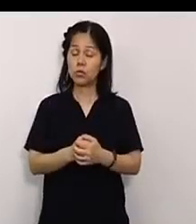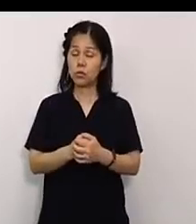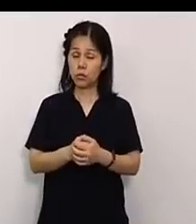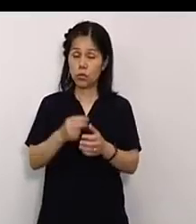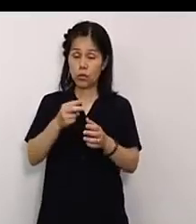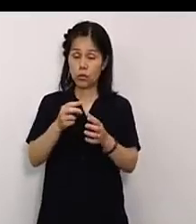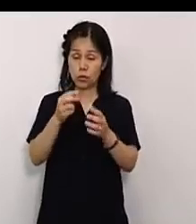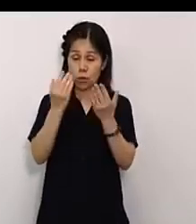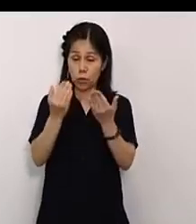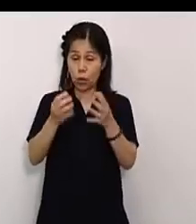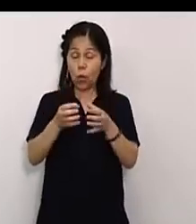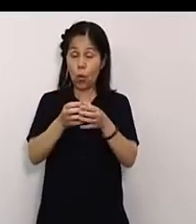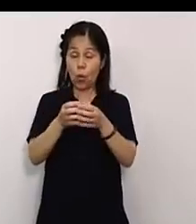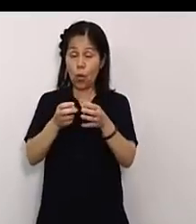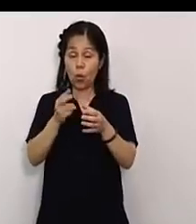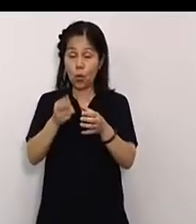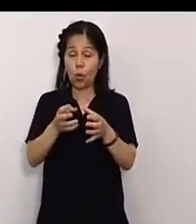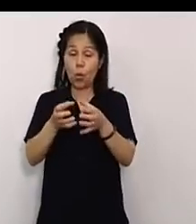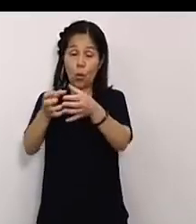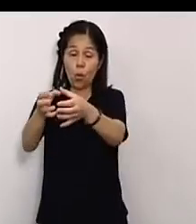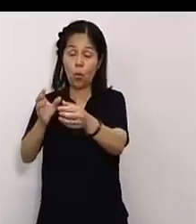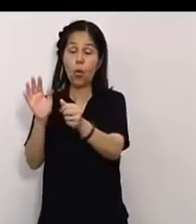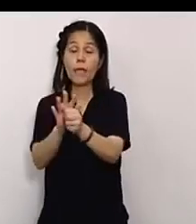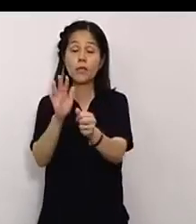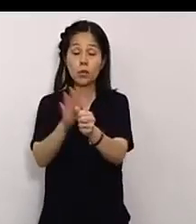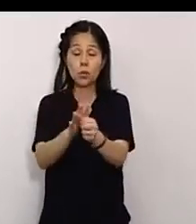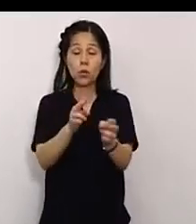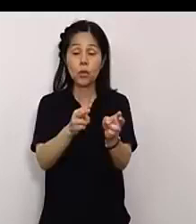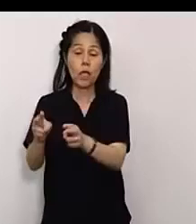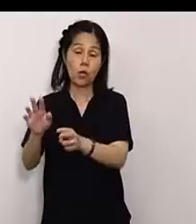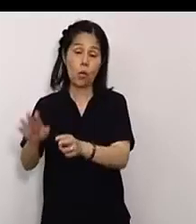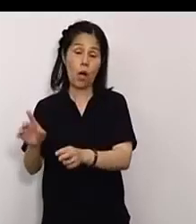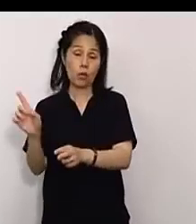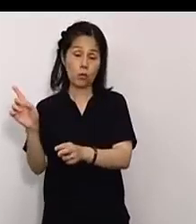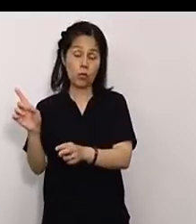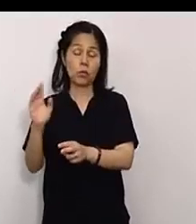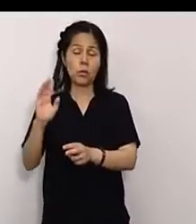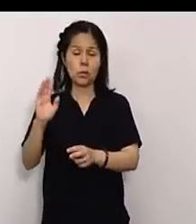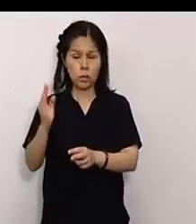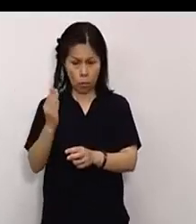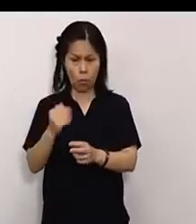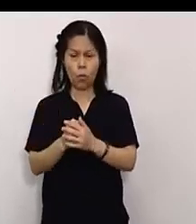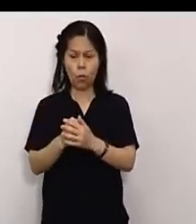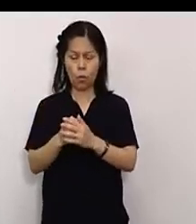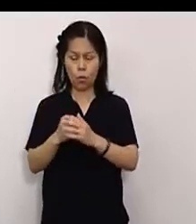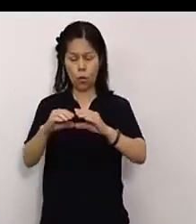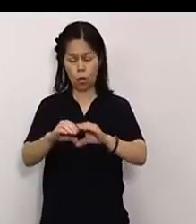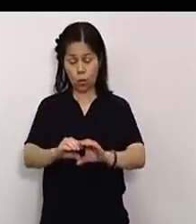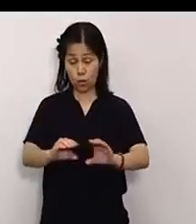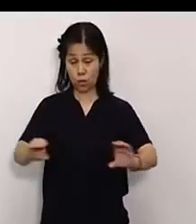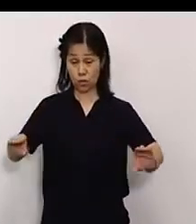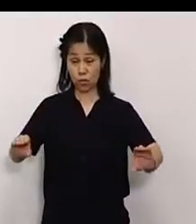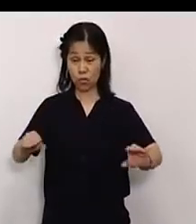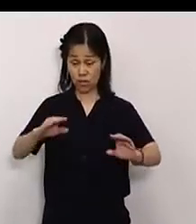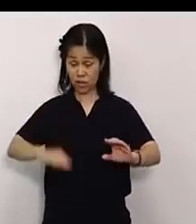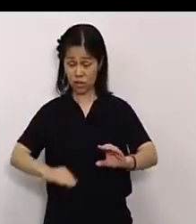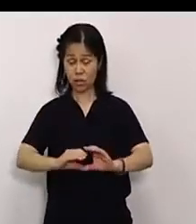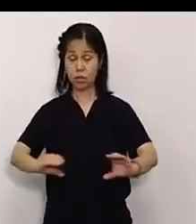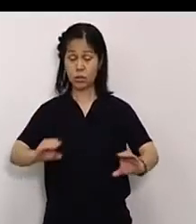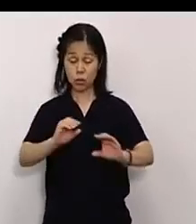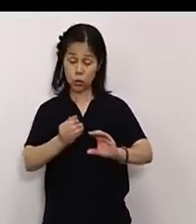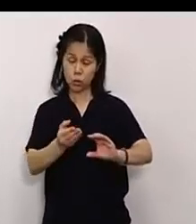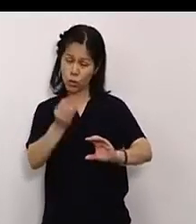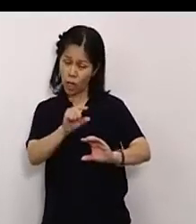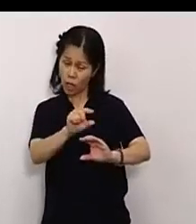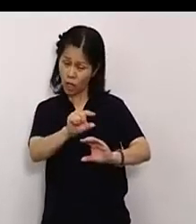旅行費も援助するっていう制度はあることはあるんですね。だけどちょっとそれから上の収